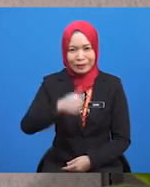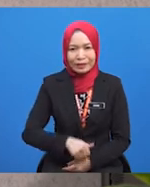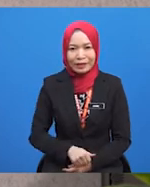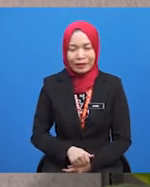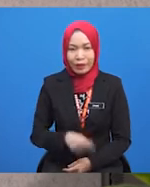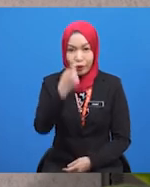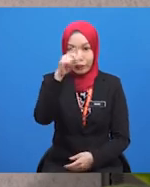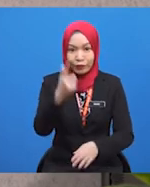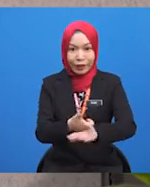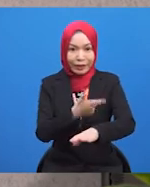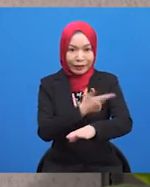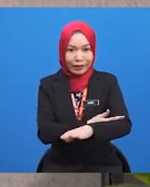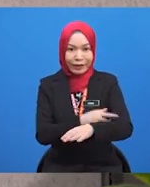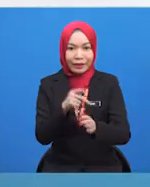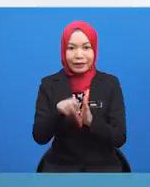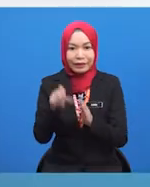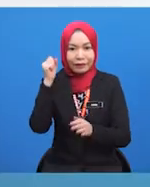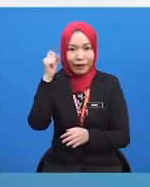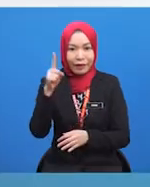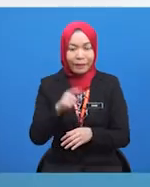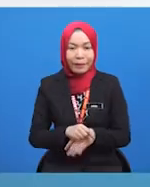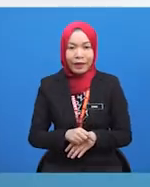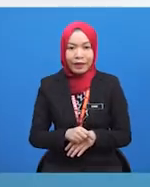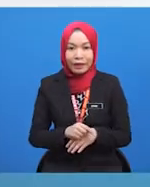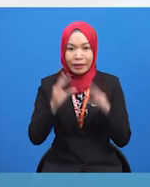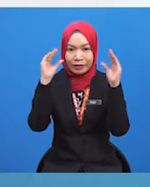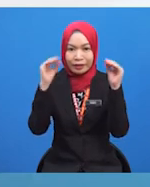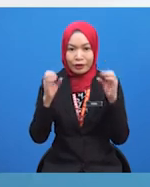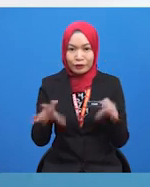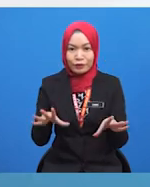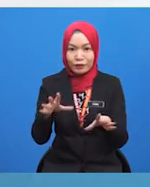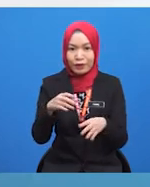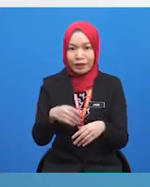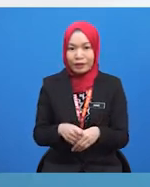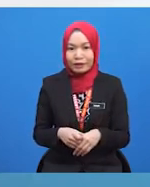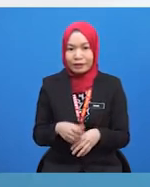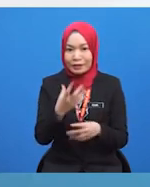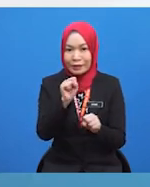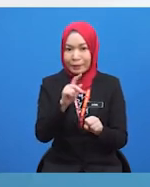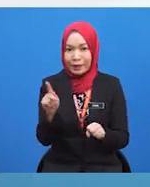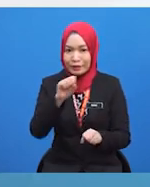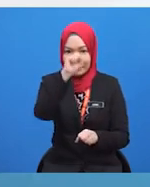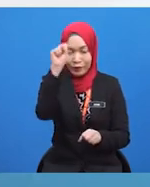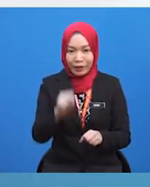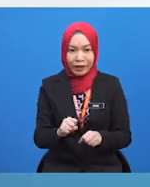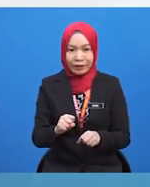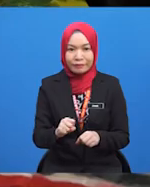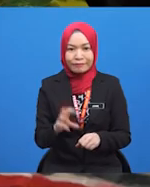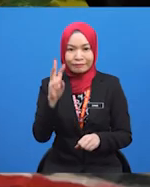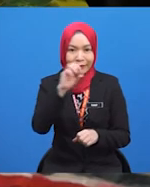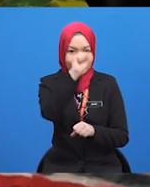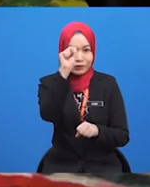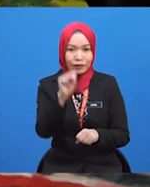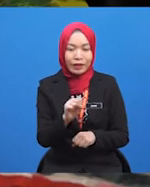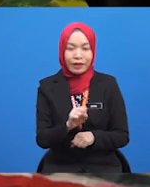pengayaan, cikgu telah sediakan 6 soalan kefahaman untuk murid-murid jawabnya. Murid-murid